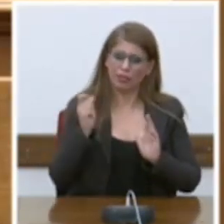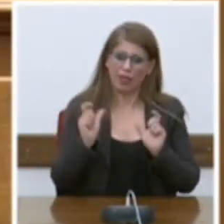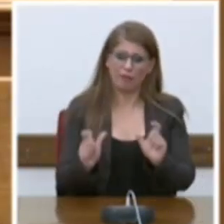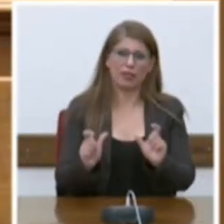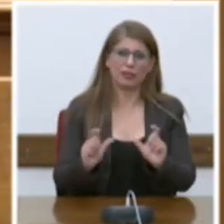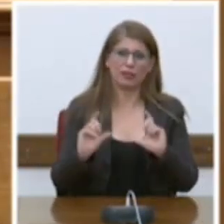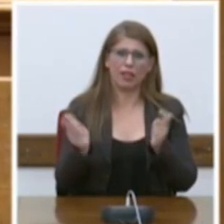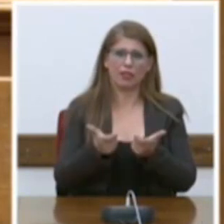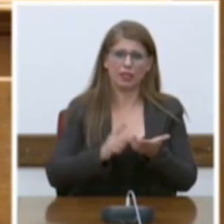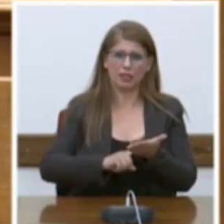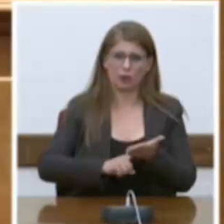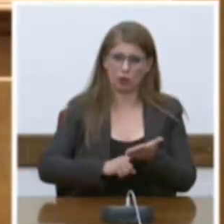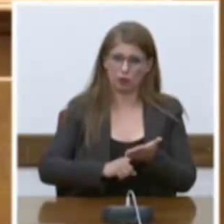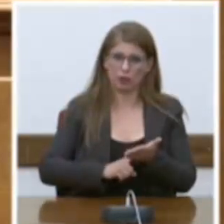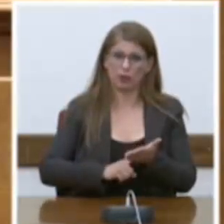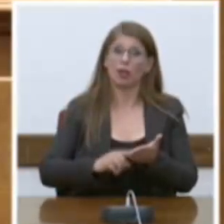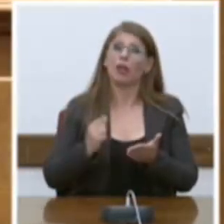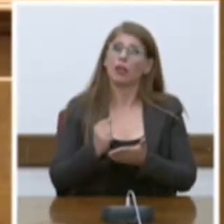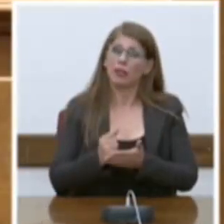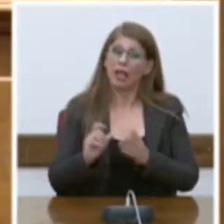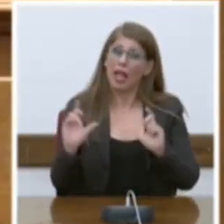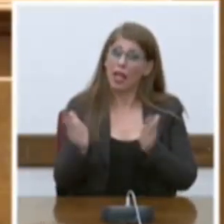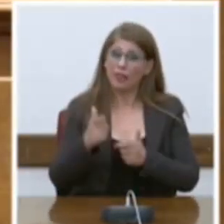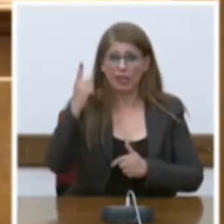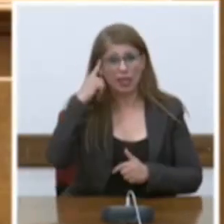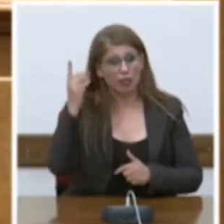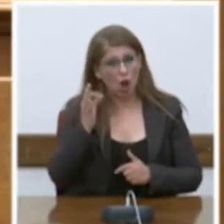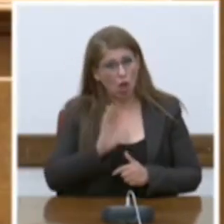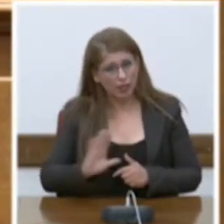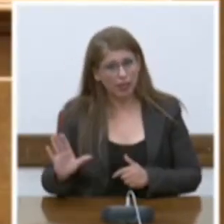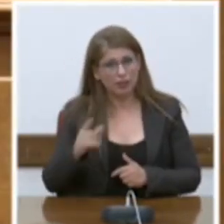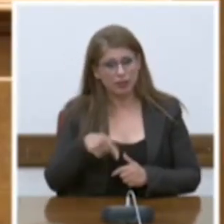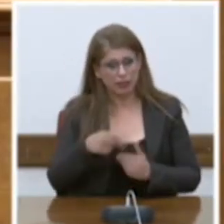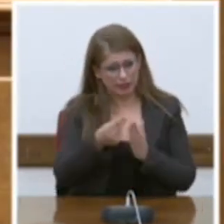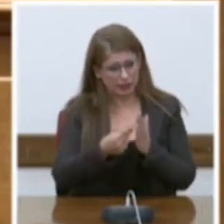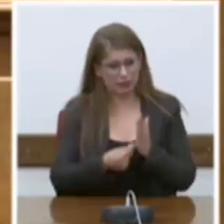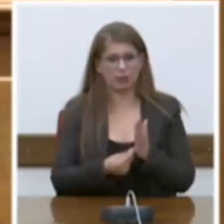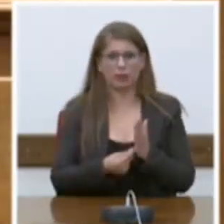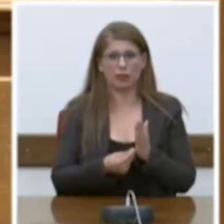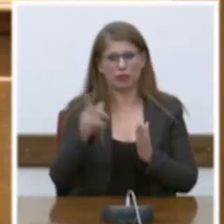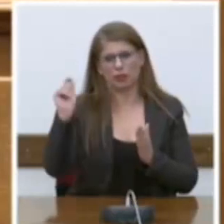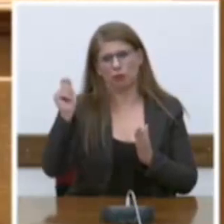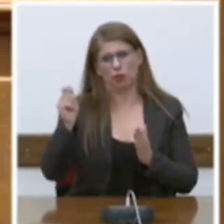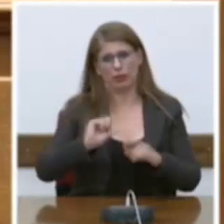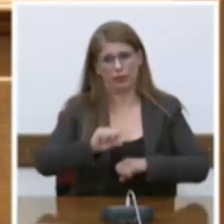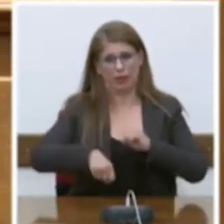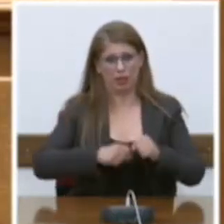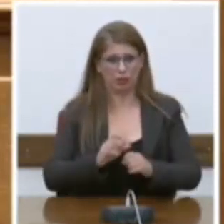μας ταυτότητας και εθνικής ιδεολογίας είναι τα ορμητήρια της πολιτικής μας δράσης.